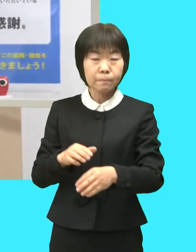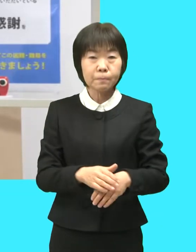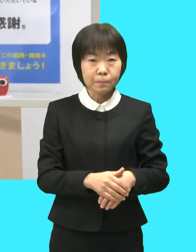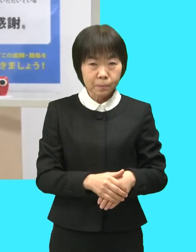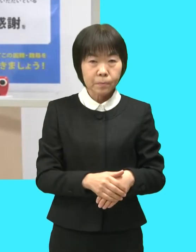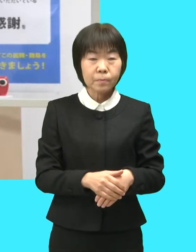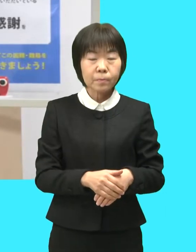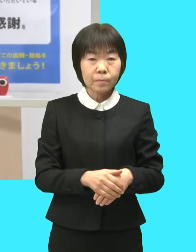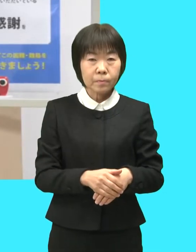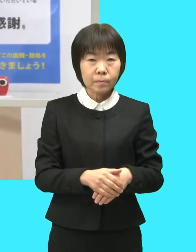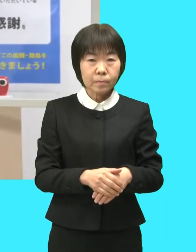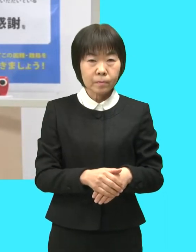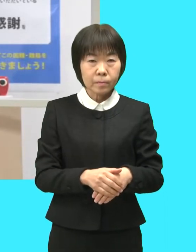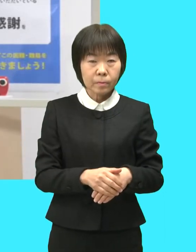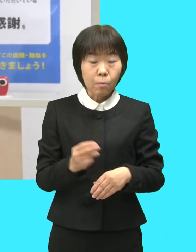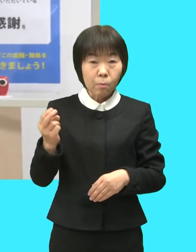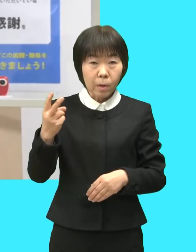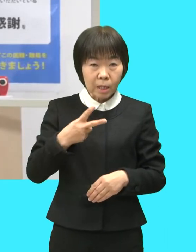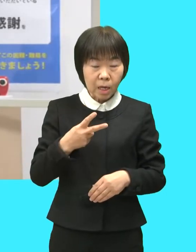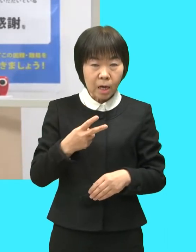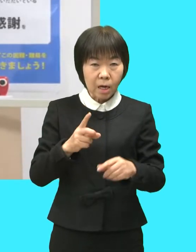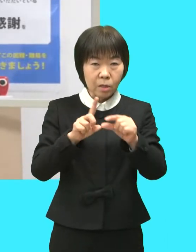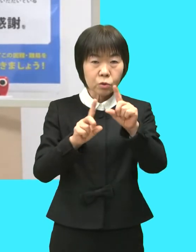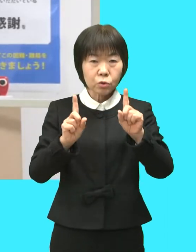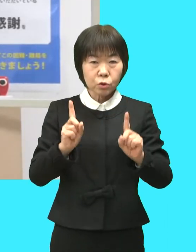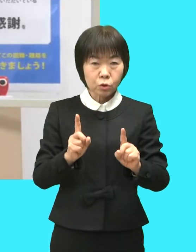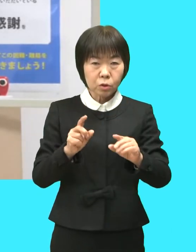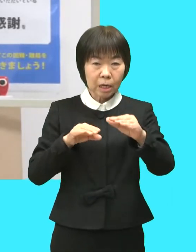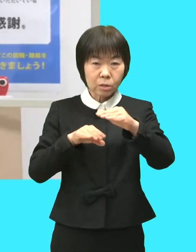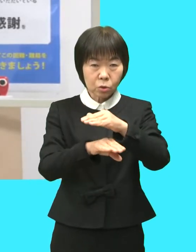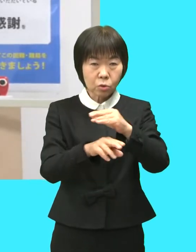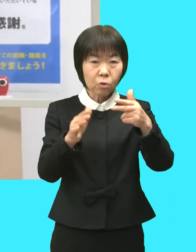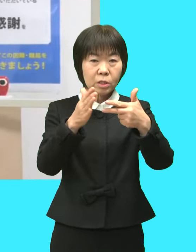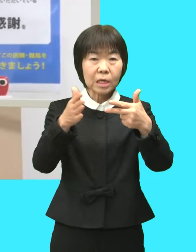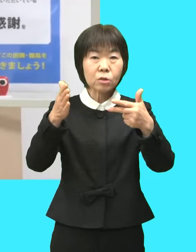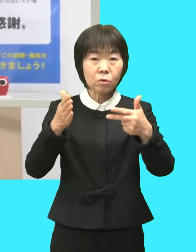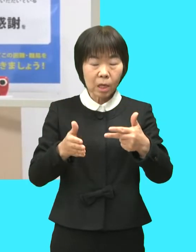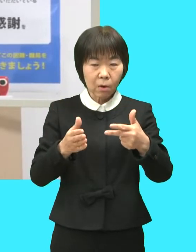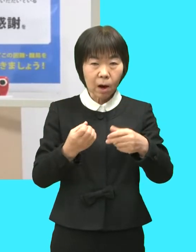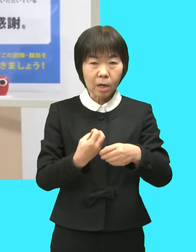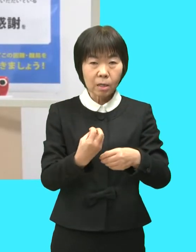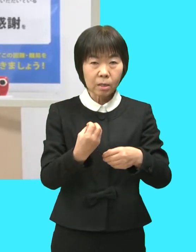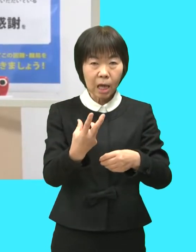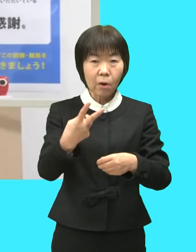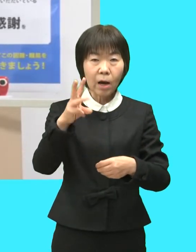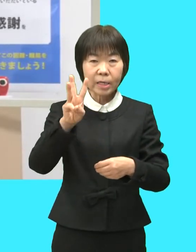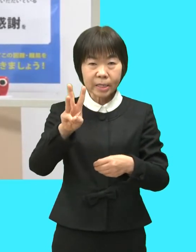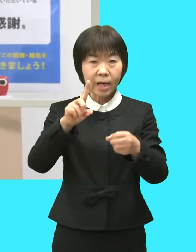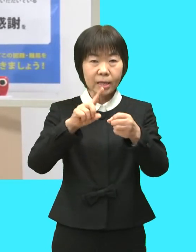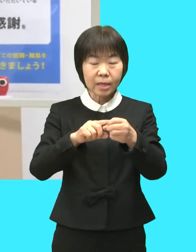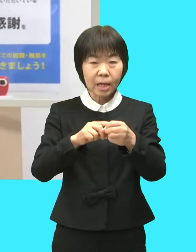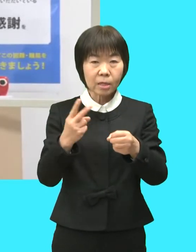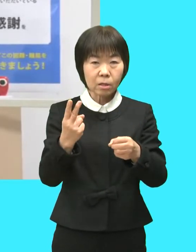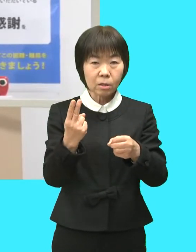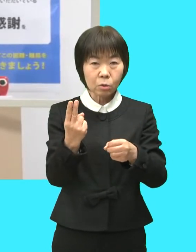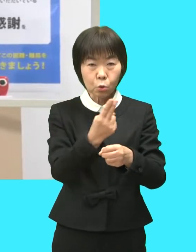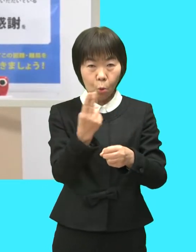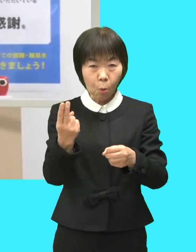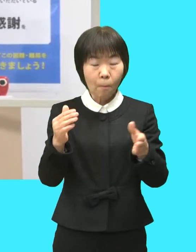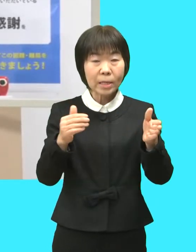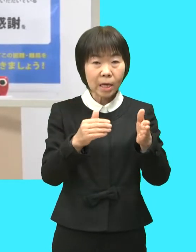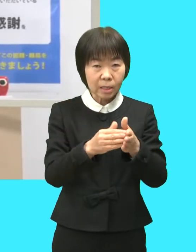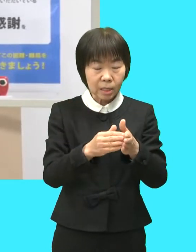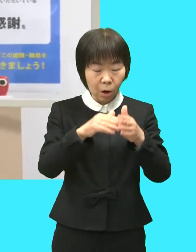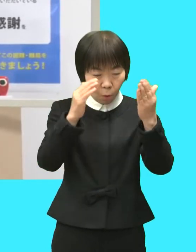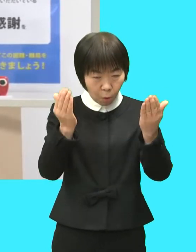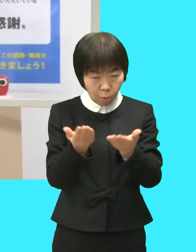。また中間貯蔵施設においては、令和3年度までにおおむね搬